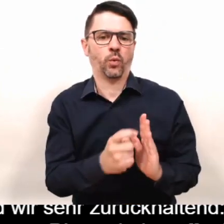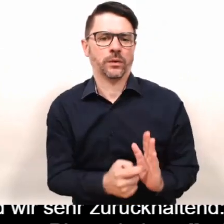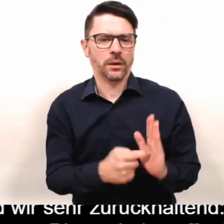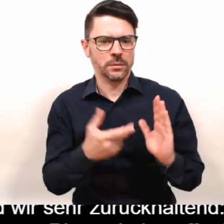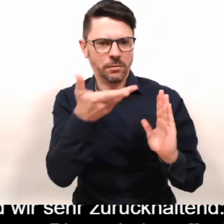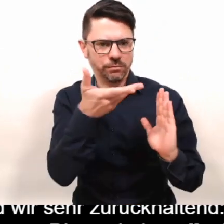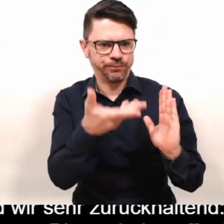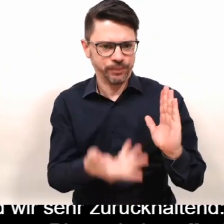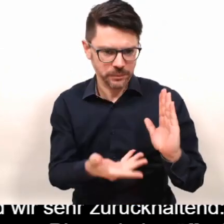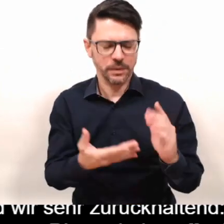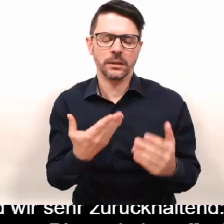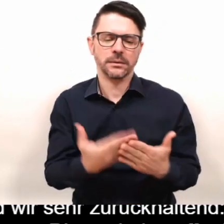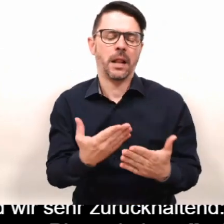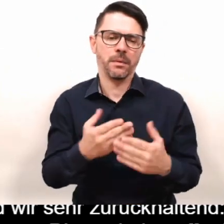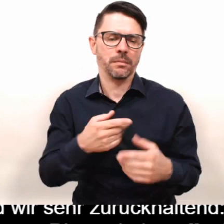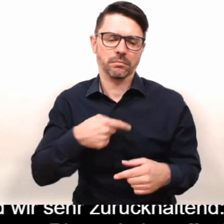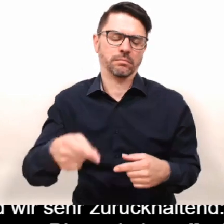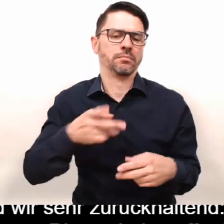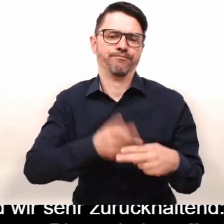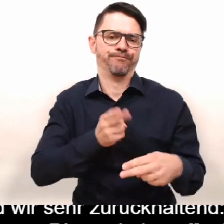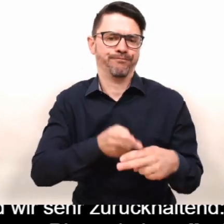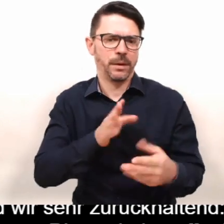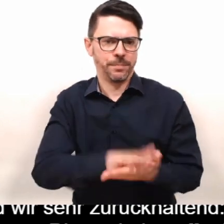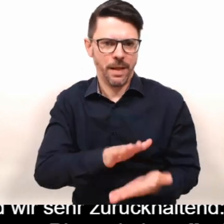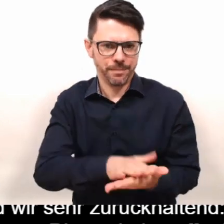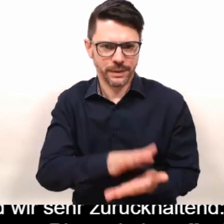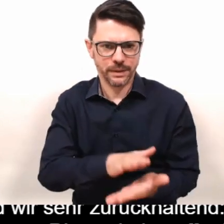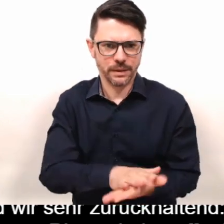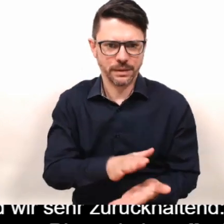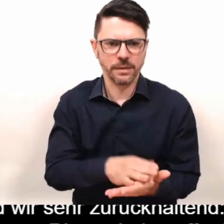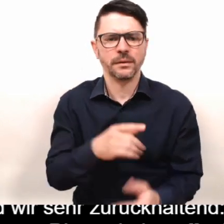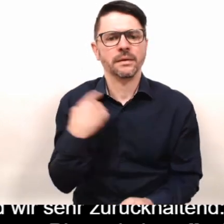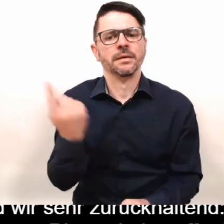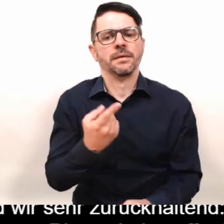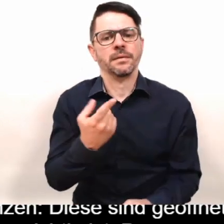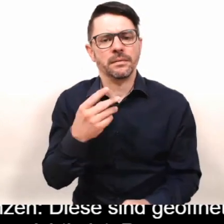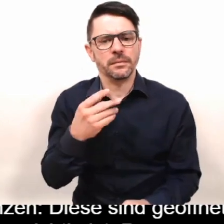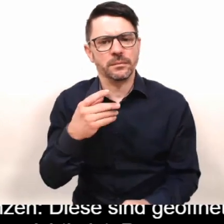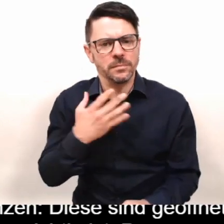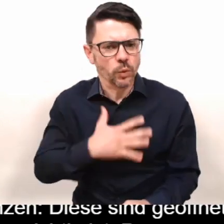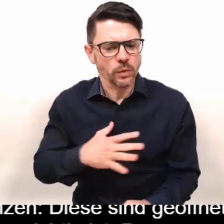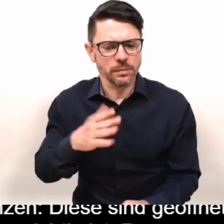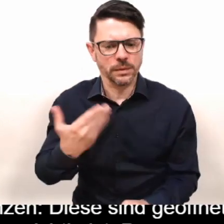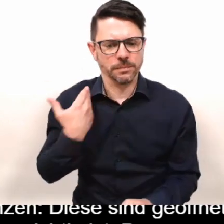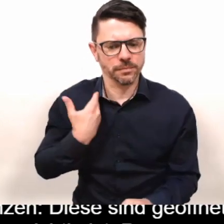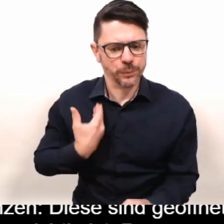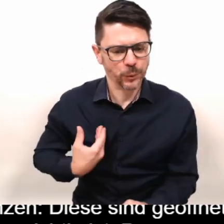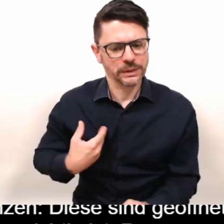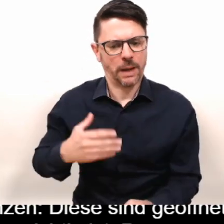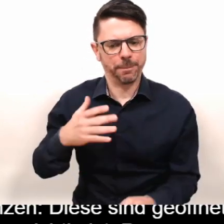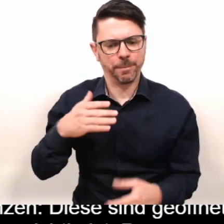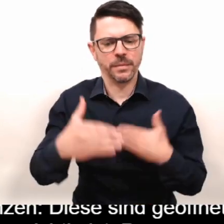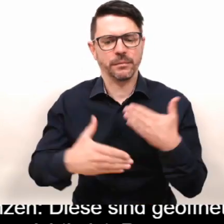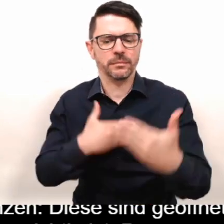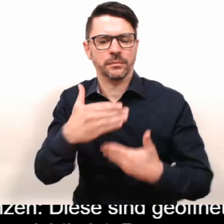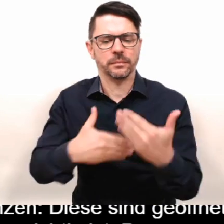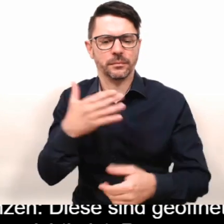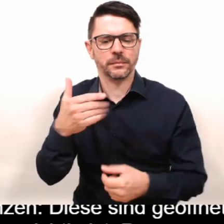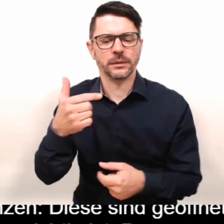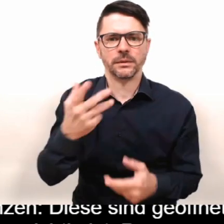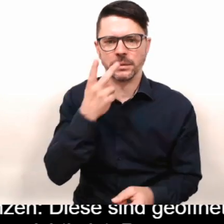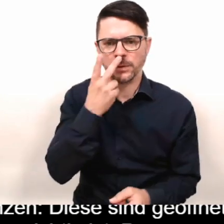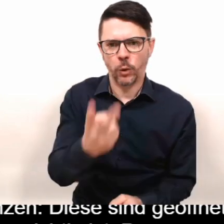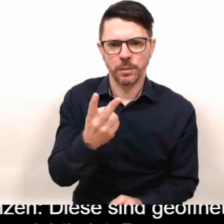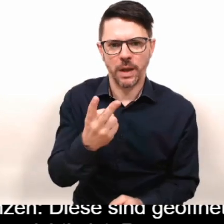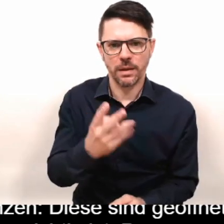und die gelten derzeit noch und wir wollen da so wie bei allen anderen Dingen auch sehr behutsam vorgehen. Und